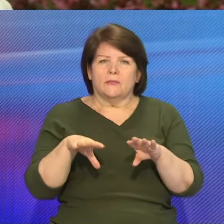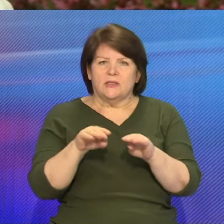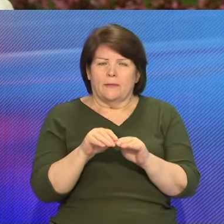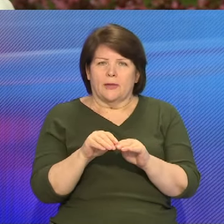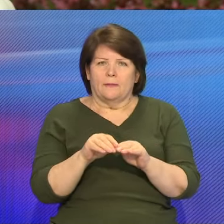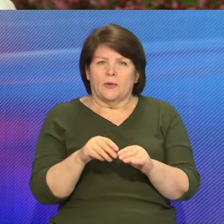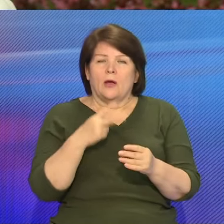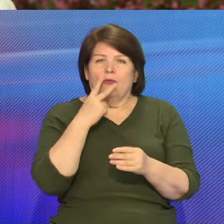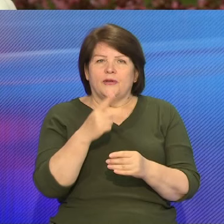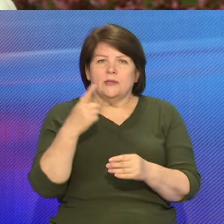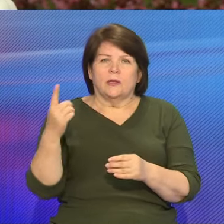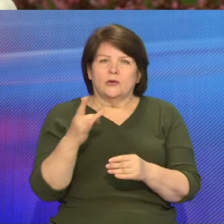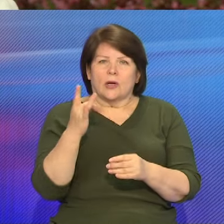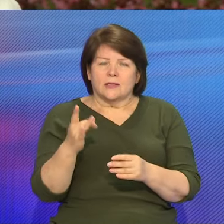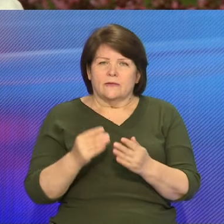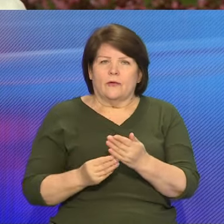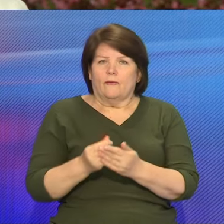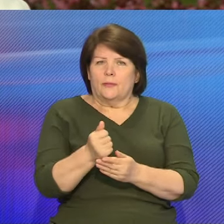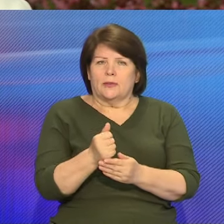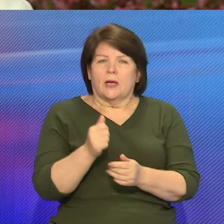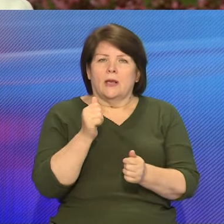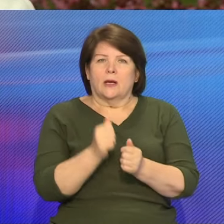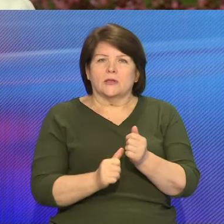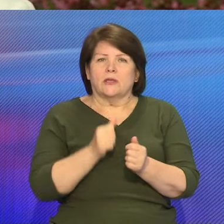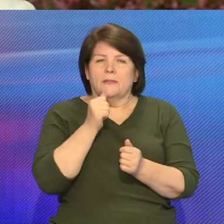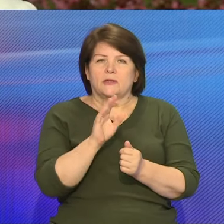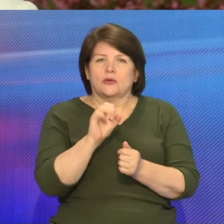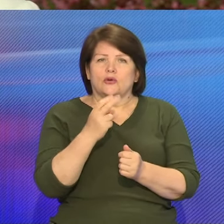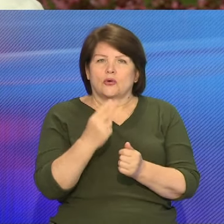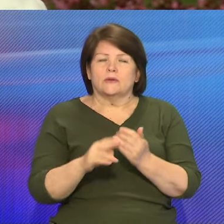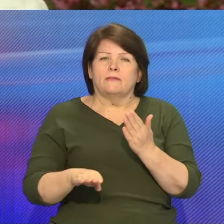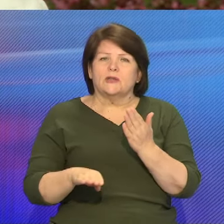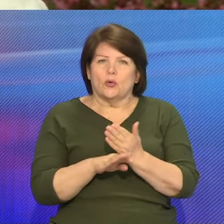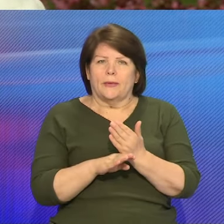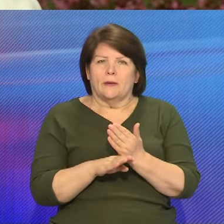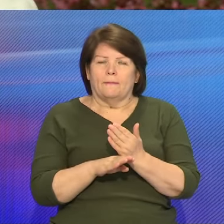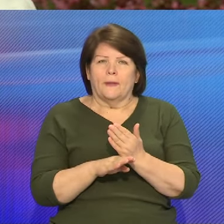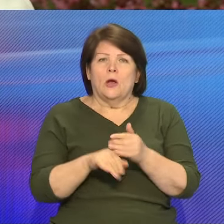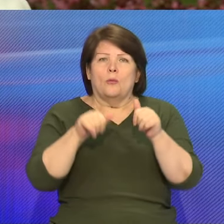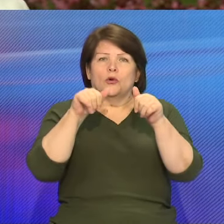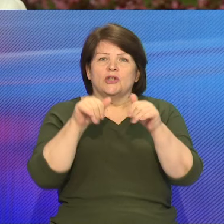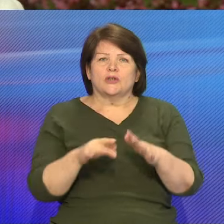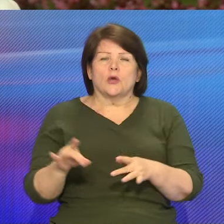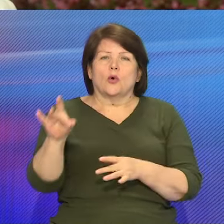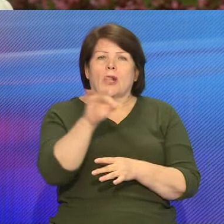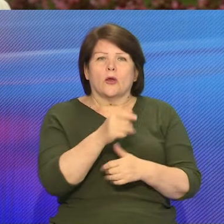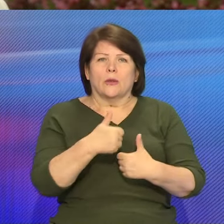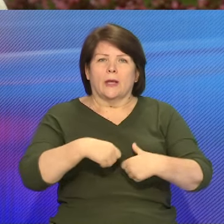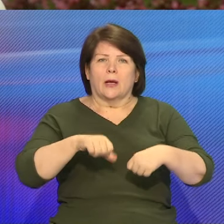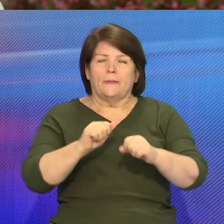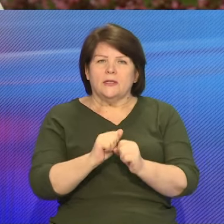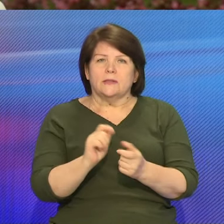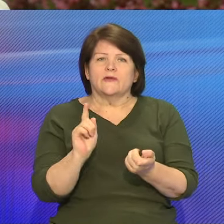виде единовременного либо ежемесячного социального пособия по решению районной комиссии